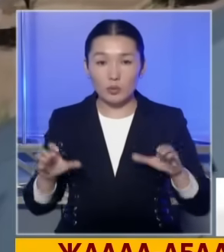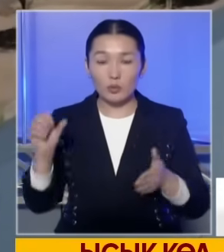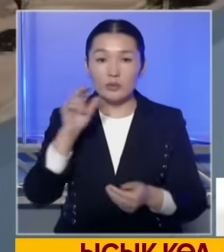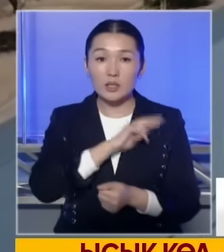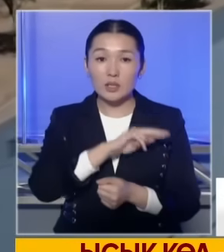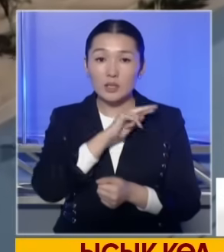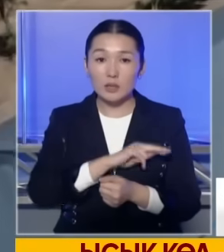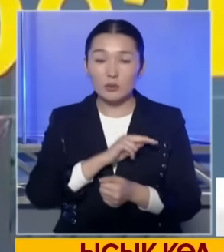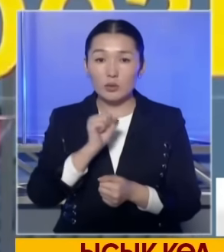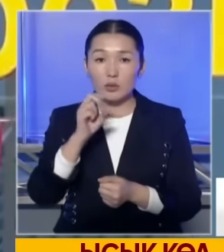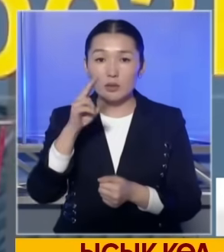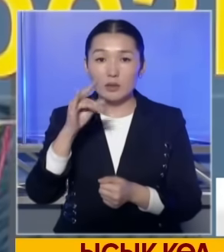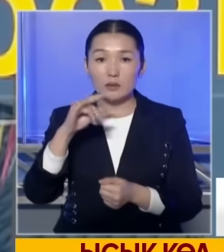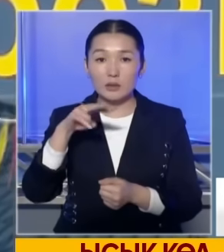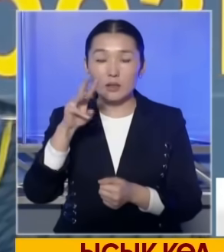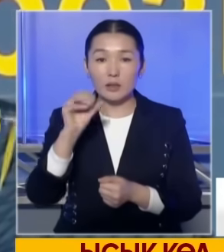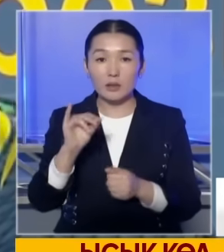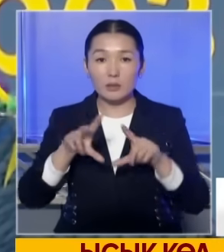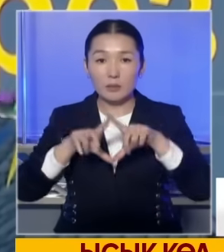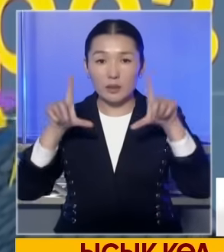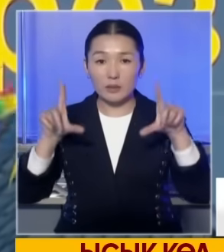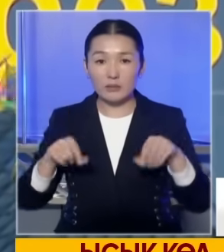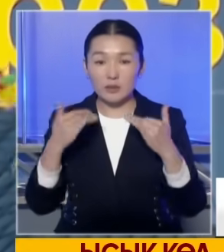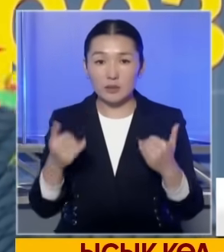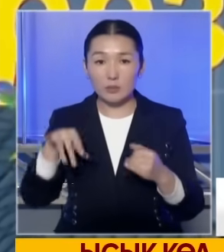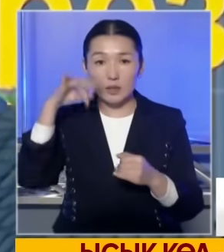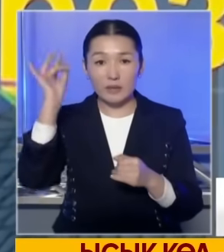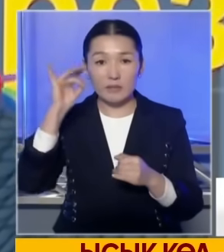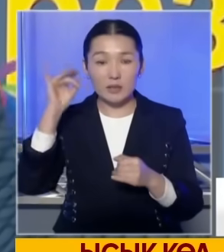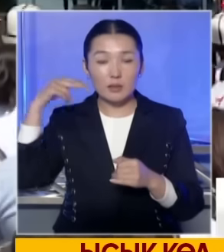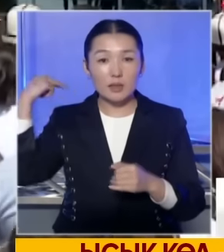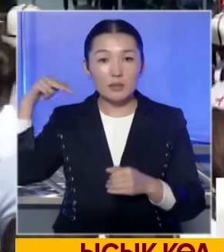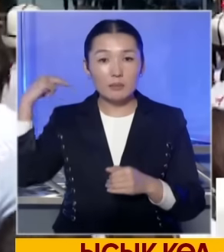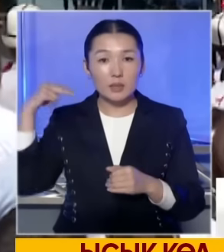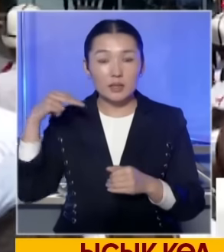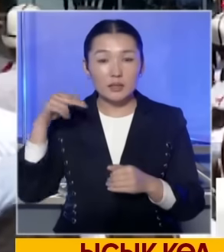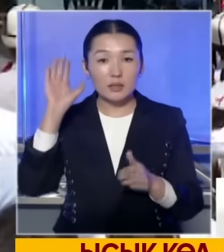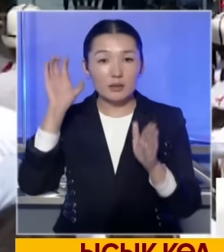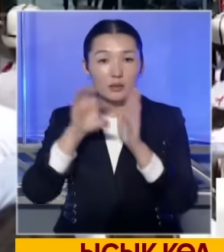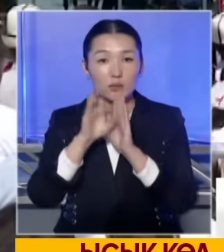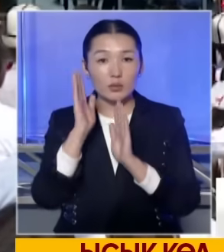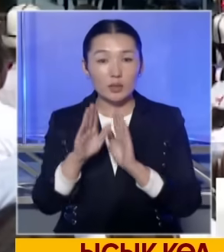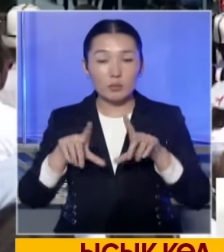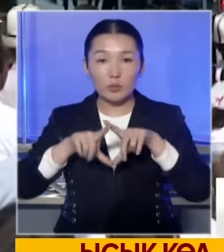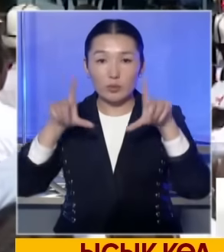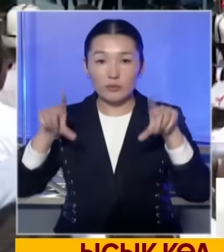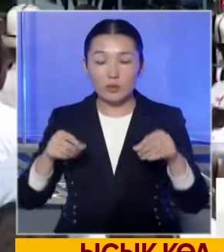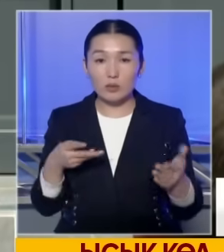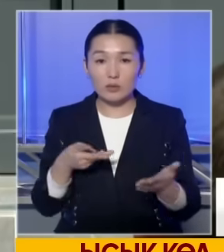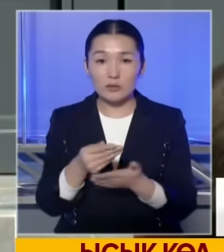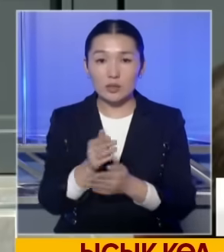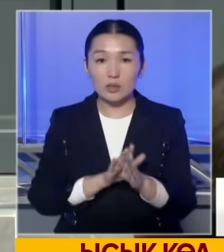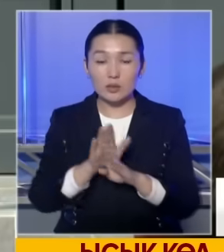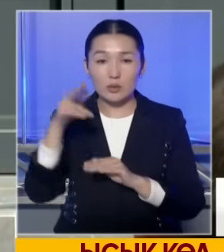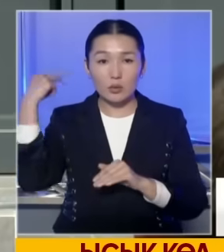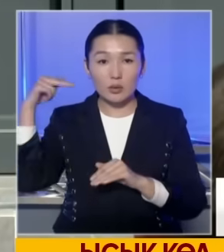жаткан Акылман президенттик лицейи түздөн-түз Кыргыз Республикасынын президентине баш ийет. Лицейди каржылоо толугу менен